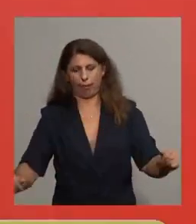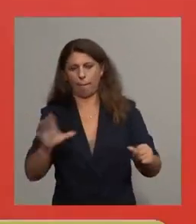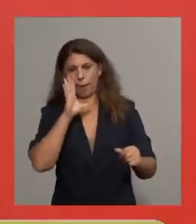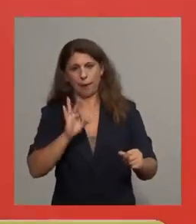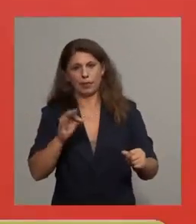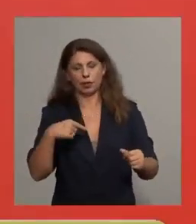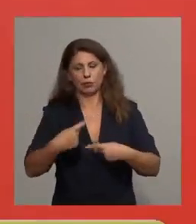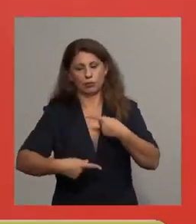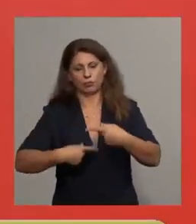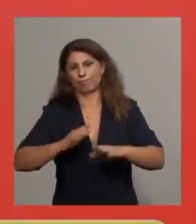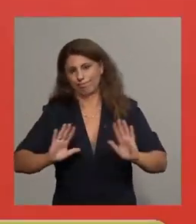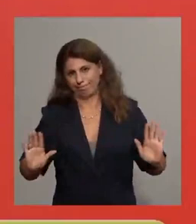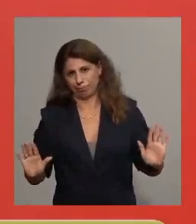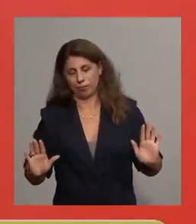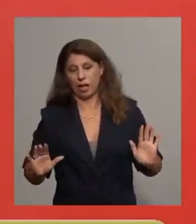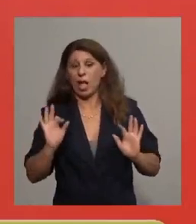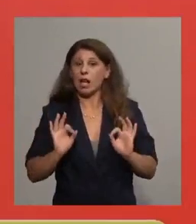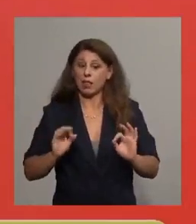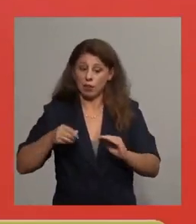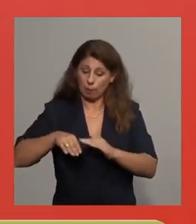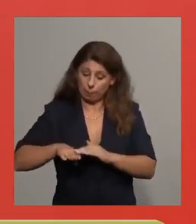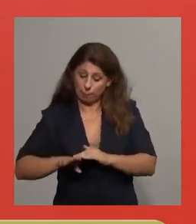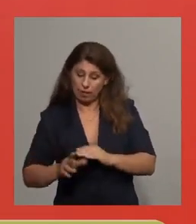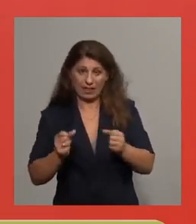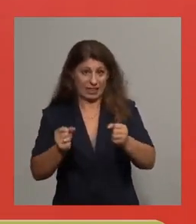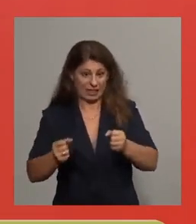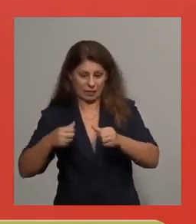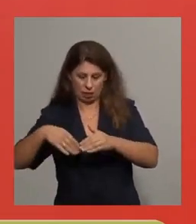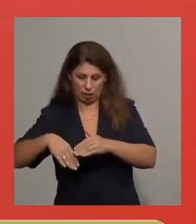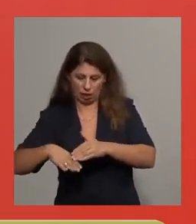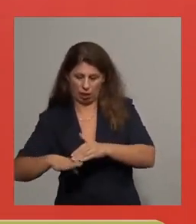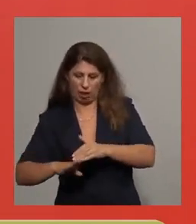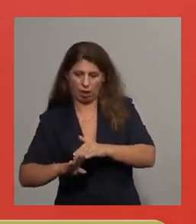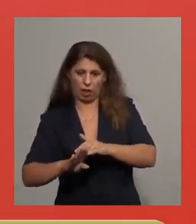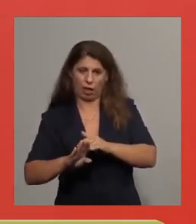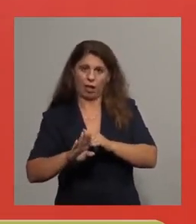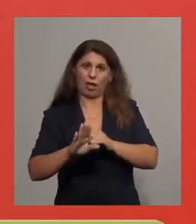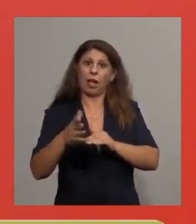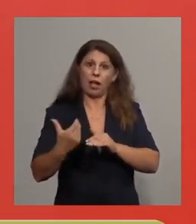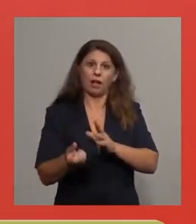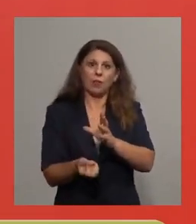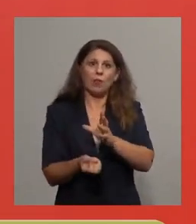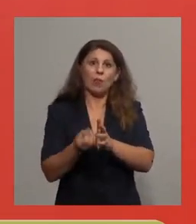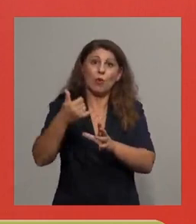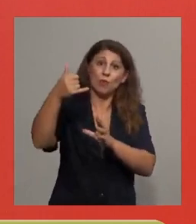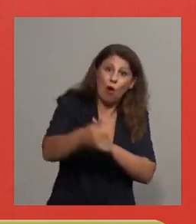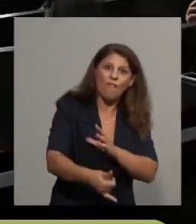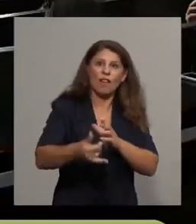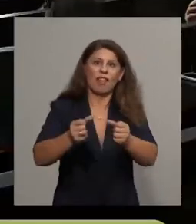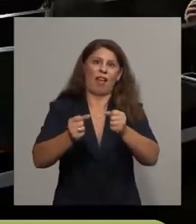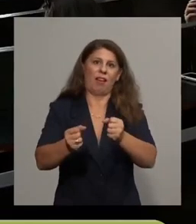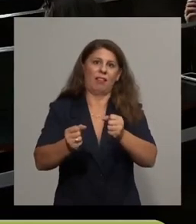Κάθε φάση ανάκαμψης μετά από κάθε κρίση στρώνει το δρόμο για μια νέα βαθύτερη